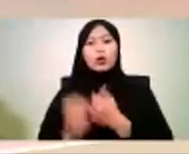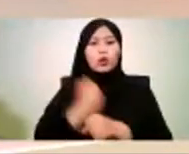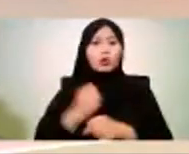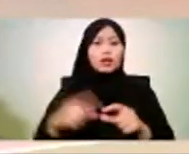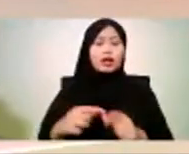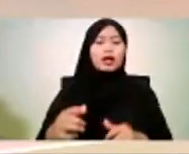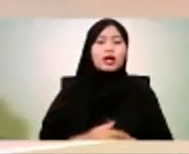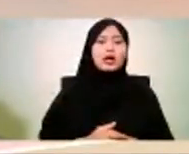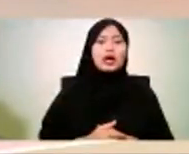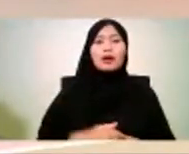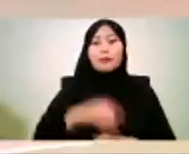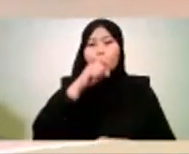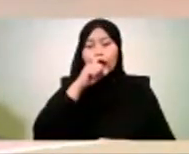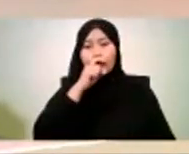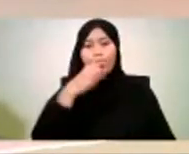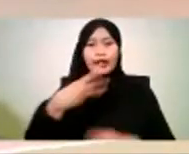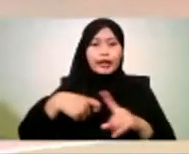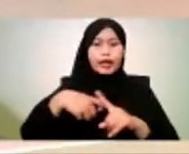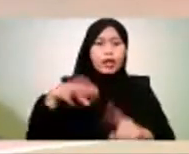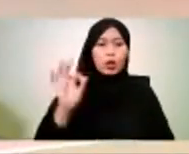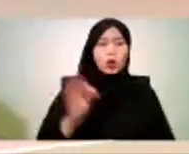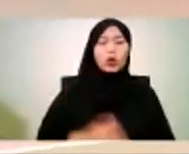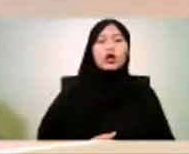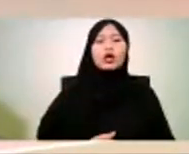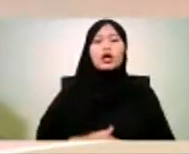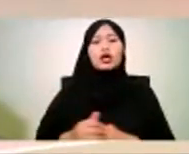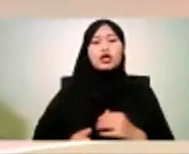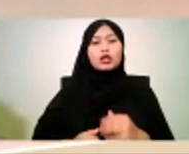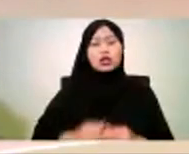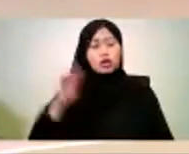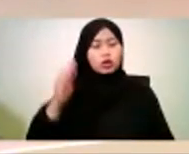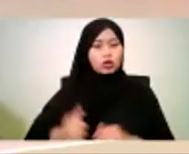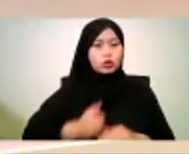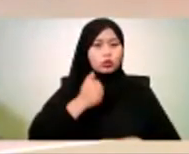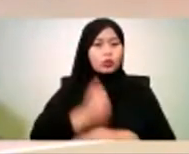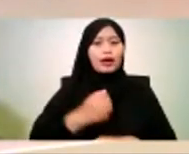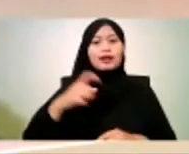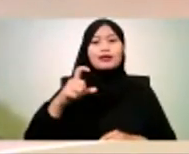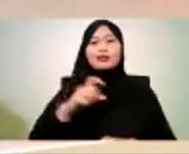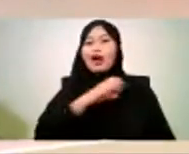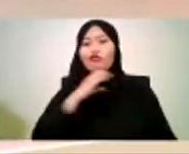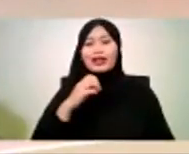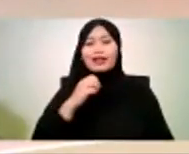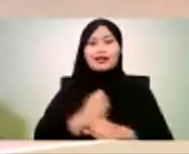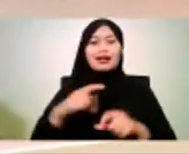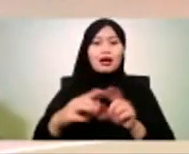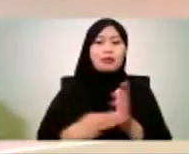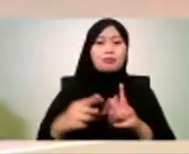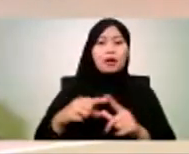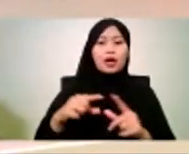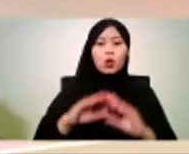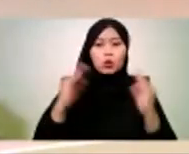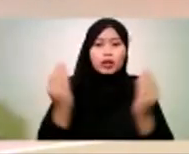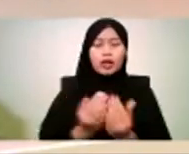Bapake oswati MSC PHD ketua kafegama deiye bapak zat Agus sriyono ketua panitia